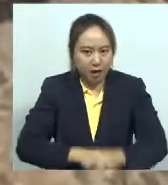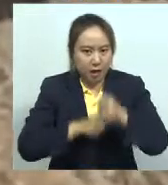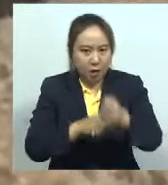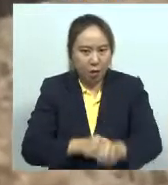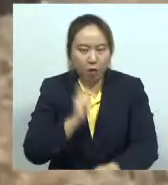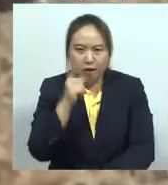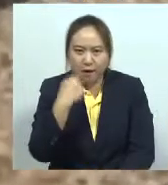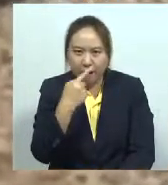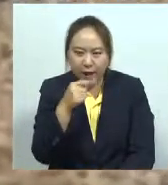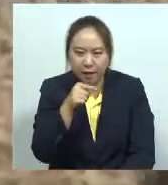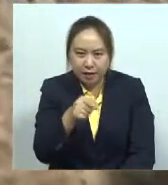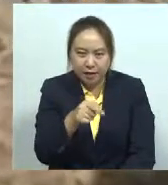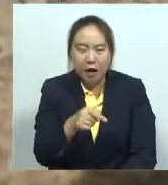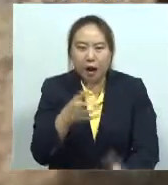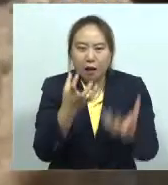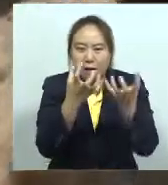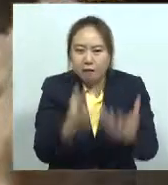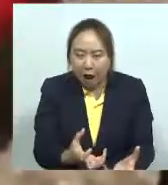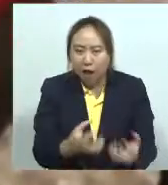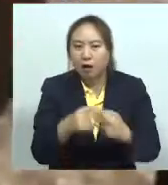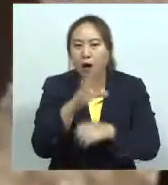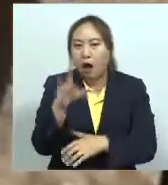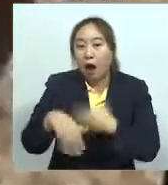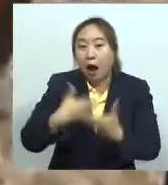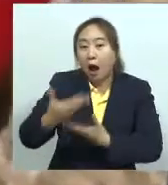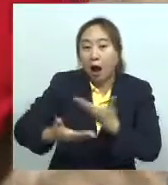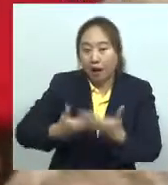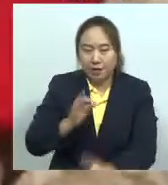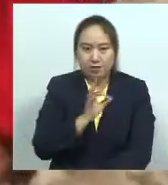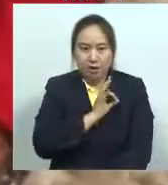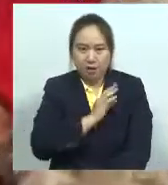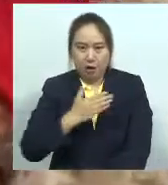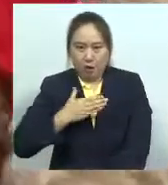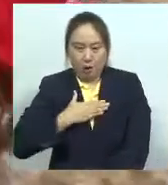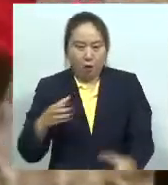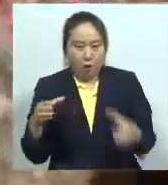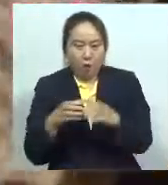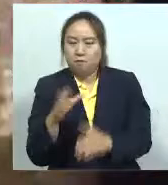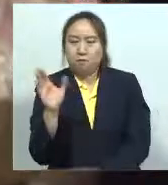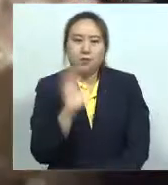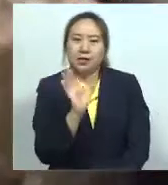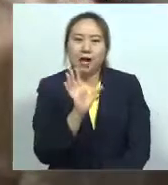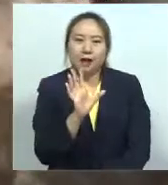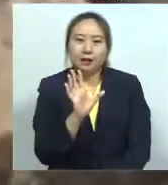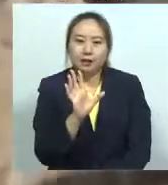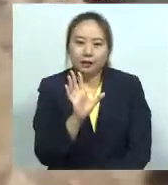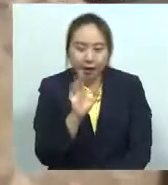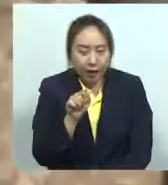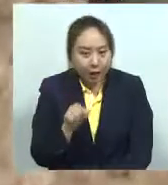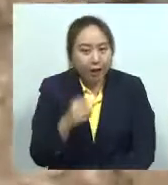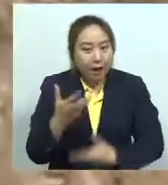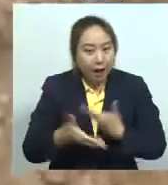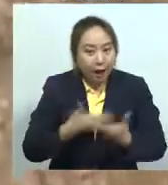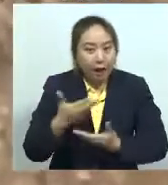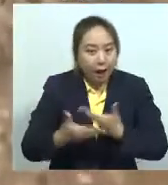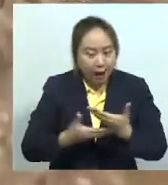างก้อนถ้วยดังกล่าวไปขายไม่ใช่สมาชิกของสหกรณ์บุญทันยางพาราอย่างแน่นอนแล้วก็ไม่ได้เป็นการจำหน่าย